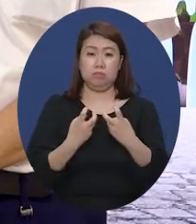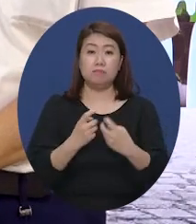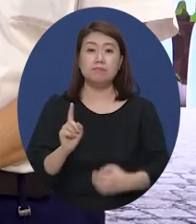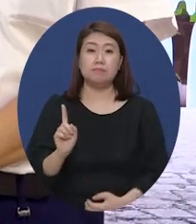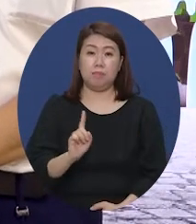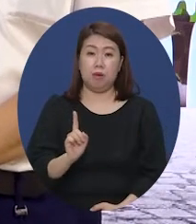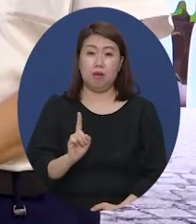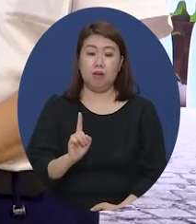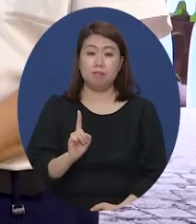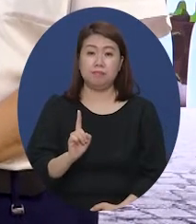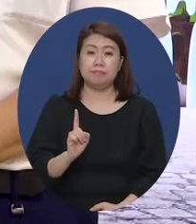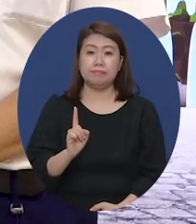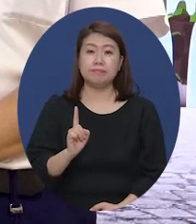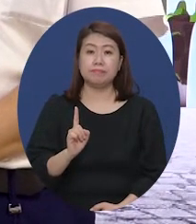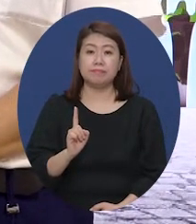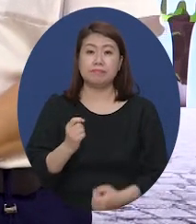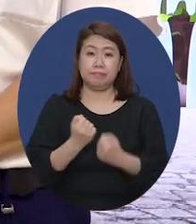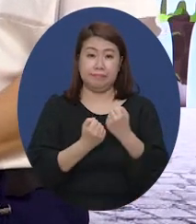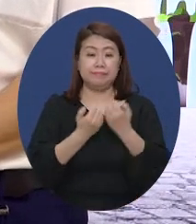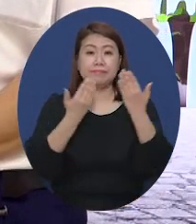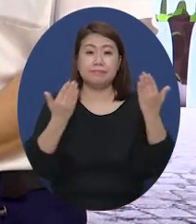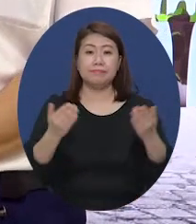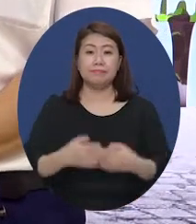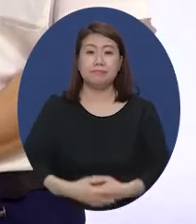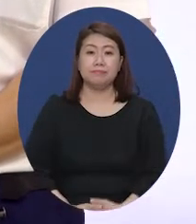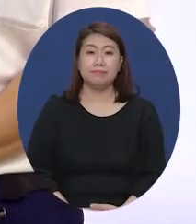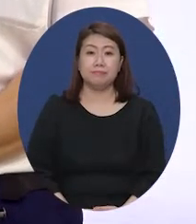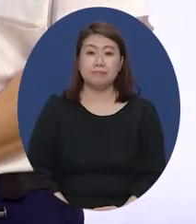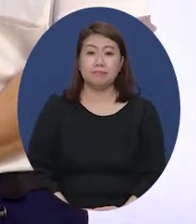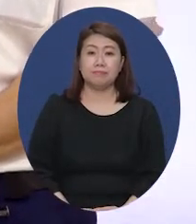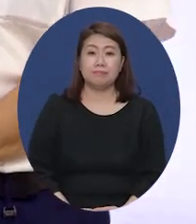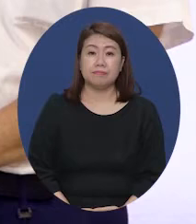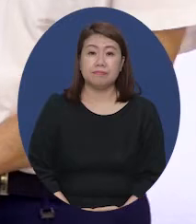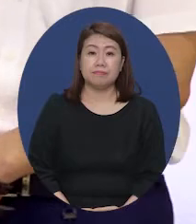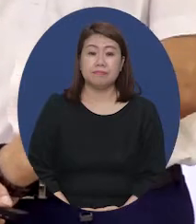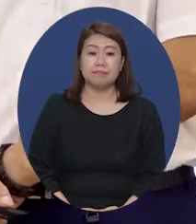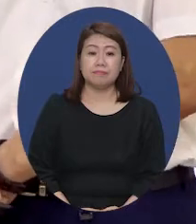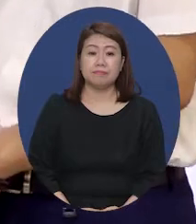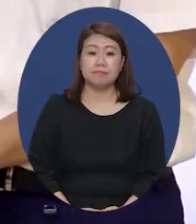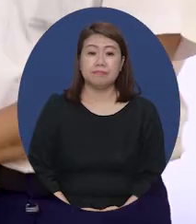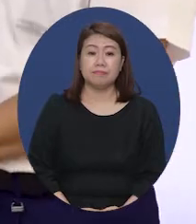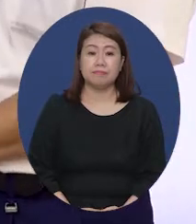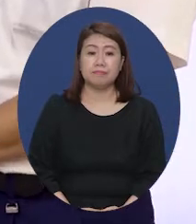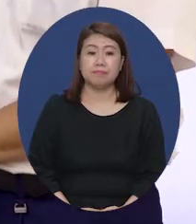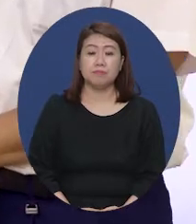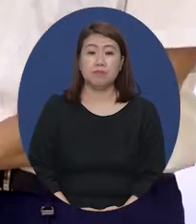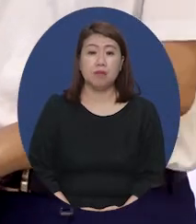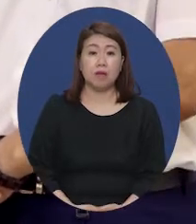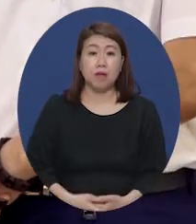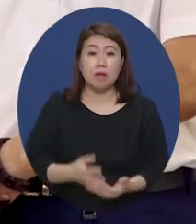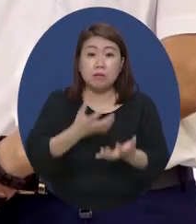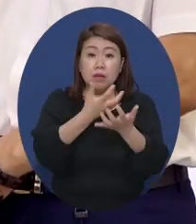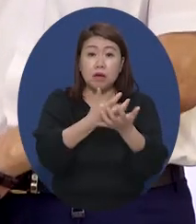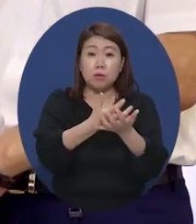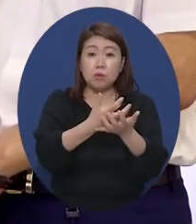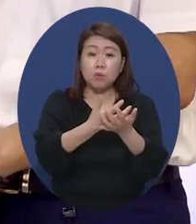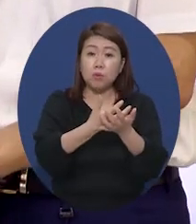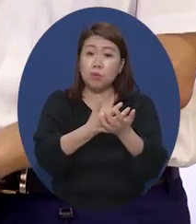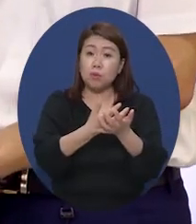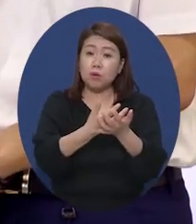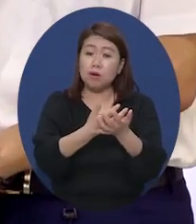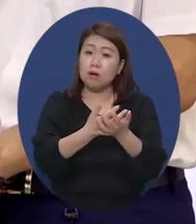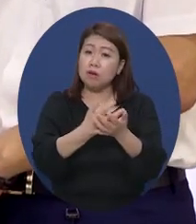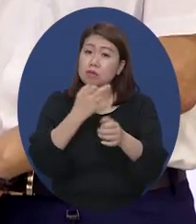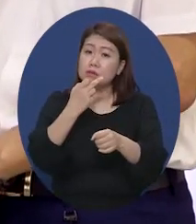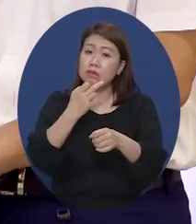그것이 무엇인가를 우리가 잠깐 살펴보도록 하겠습니다. 자, 보십시오. 이게 자료가 조금 지난 자료입니다.